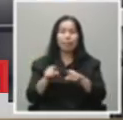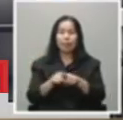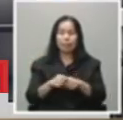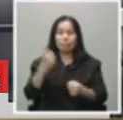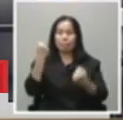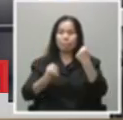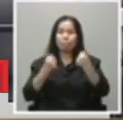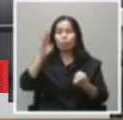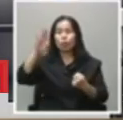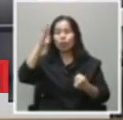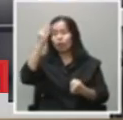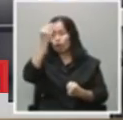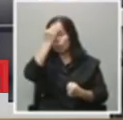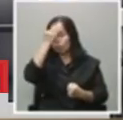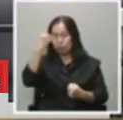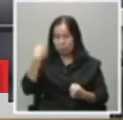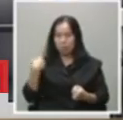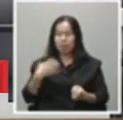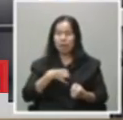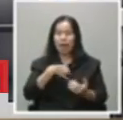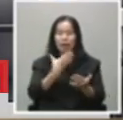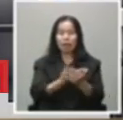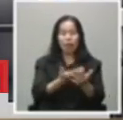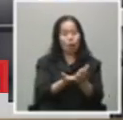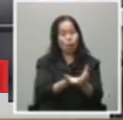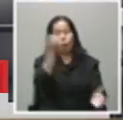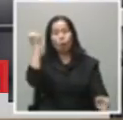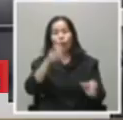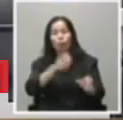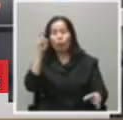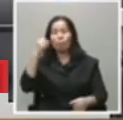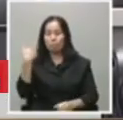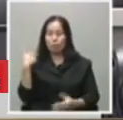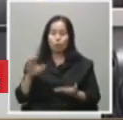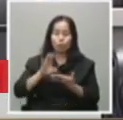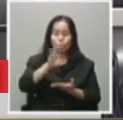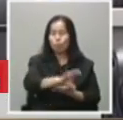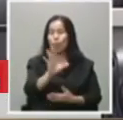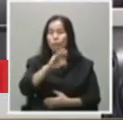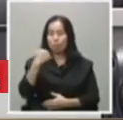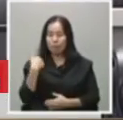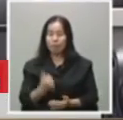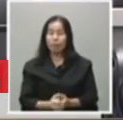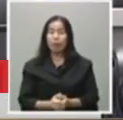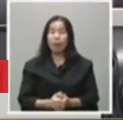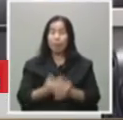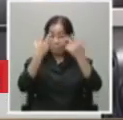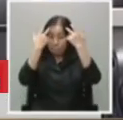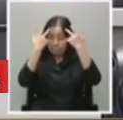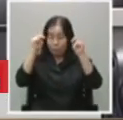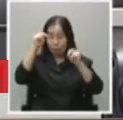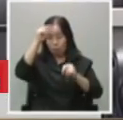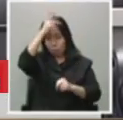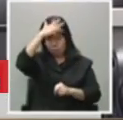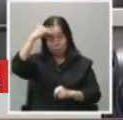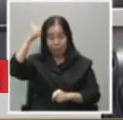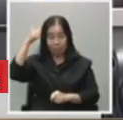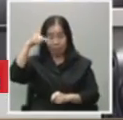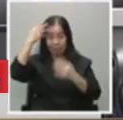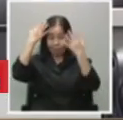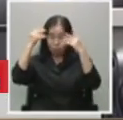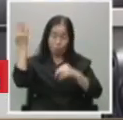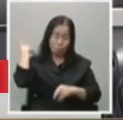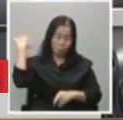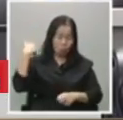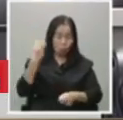คยจะถอนการลงทุนในสหรัฐอเมริกาครับผู้นำประเทศอย่างโดนัลด์ทรัมป์ซึ่งแน่นอนครับประวัติเขาตั้งแต่หนุ่มๆเขา